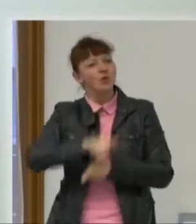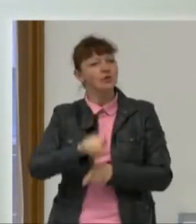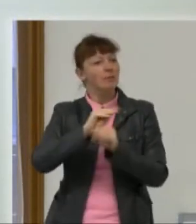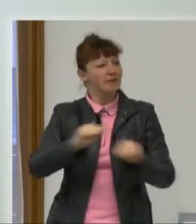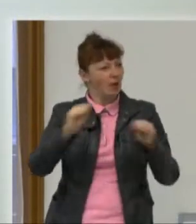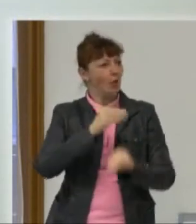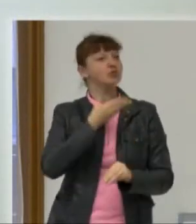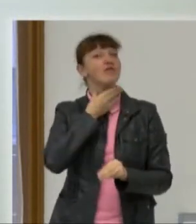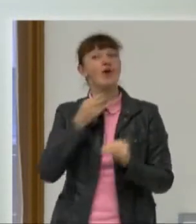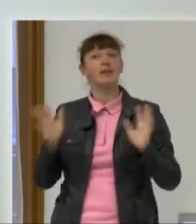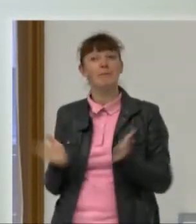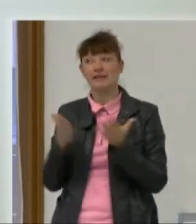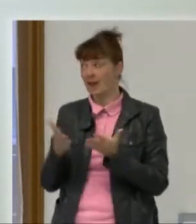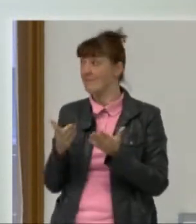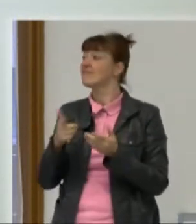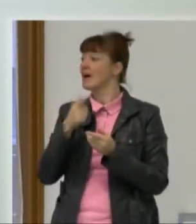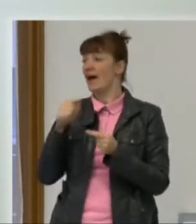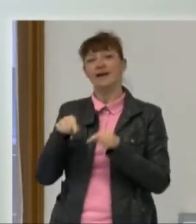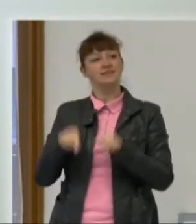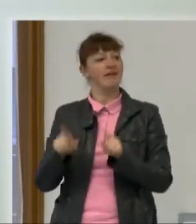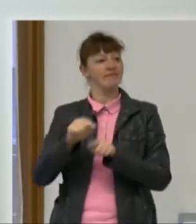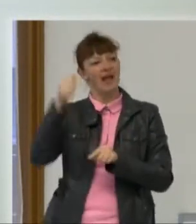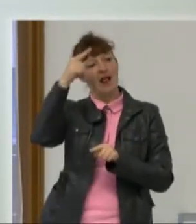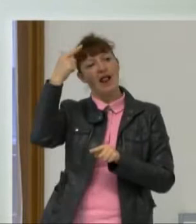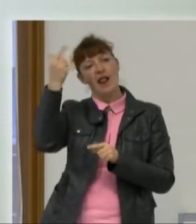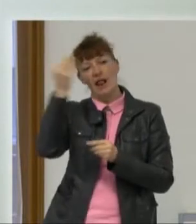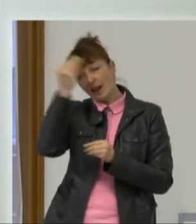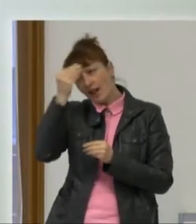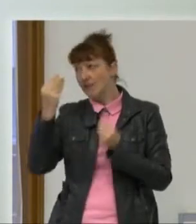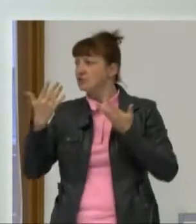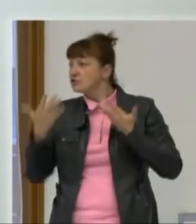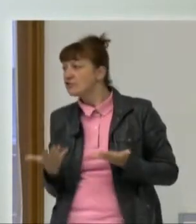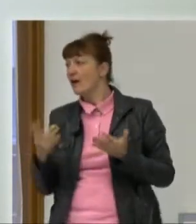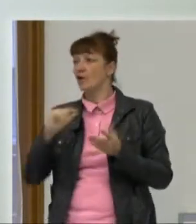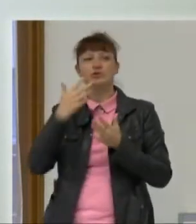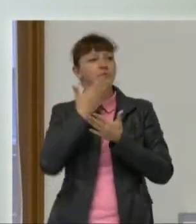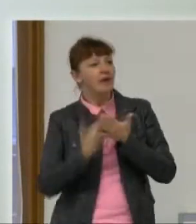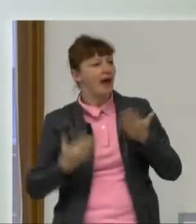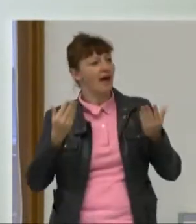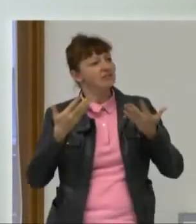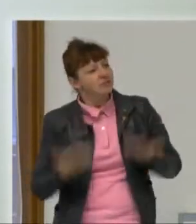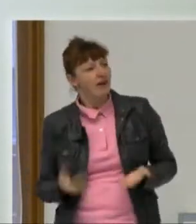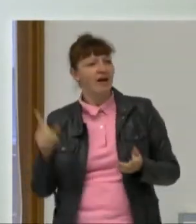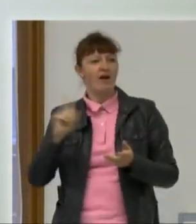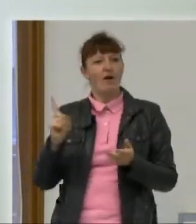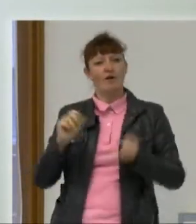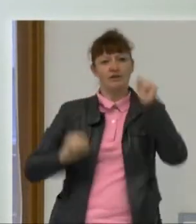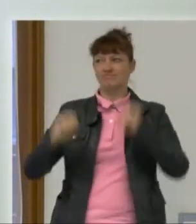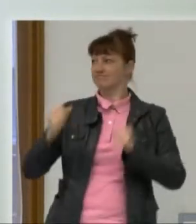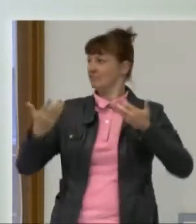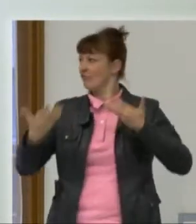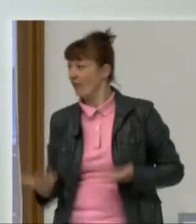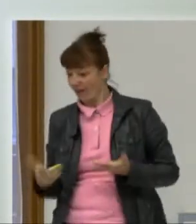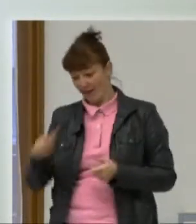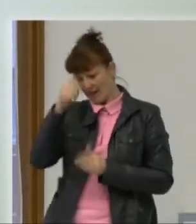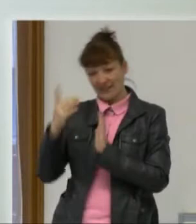Förderbedarf diesen entweder haben, weil sie als lernbeeinträchtigt, als sprachbeeinträchtigt oder als verhaltensbeeinträchtigt definiert werden. Und für